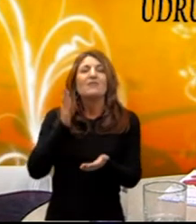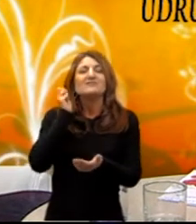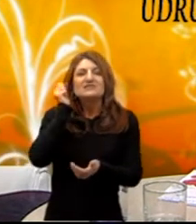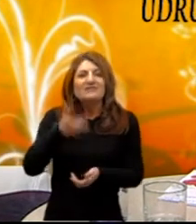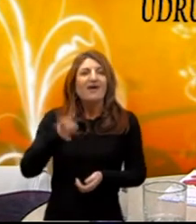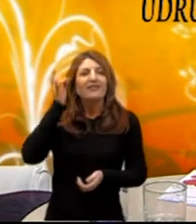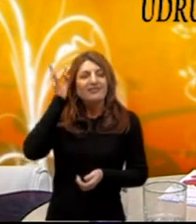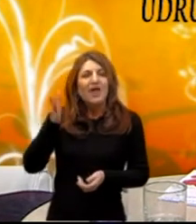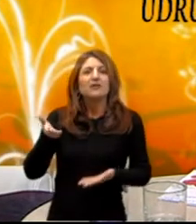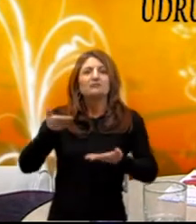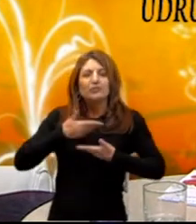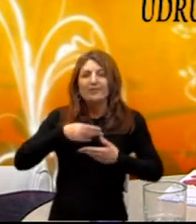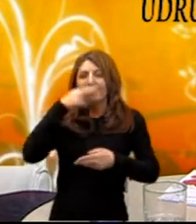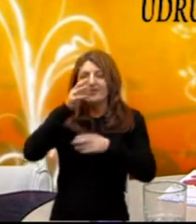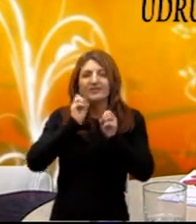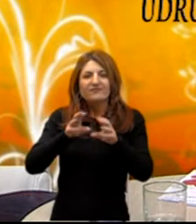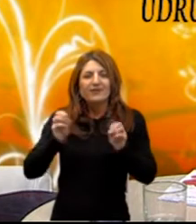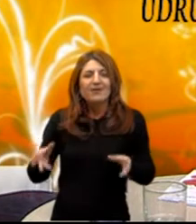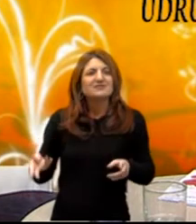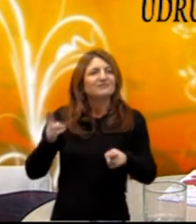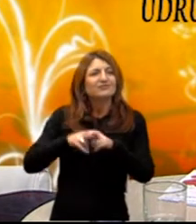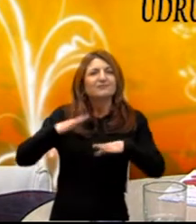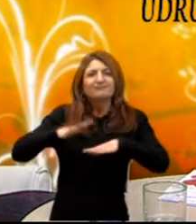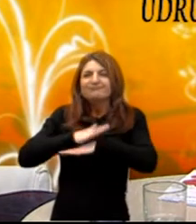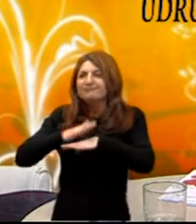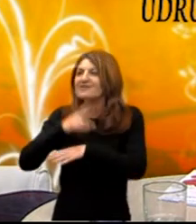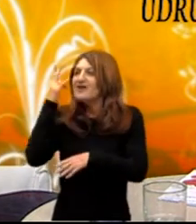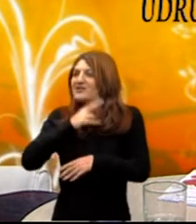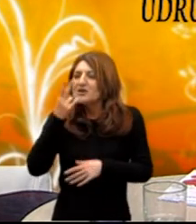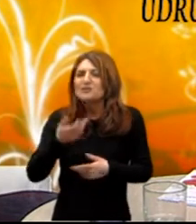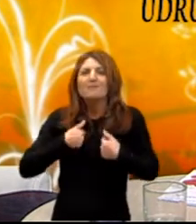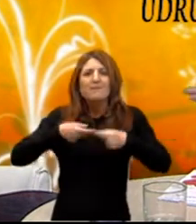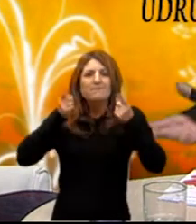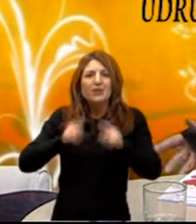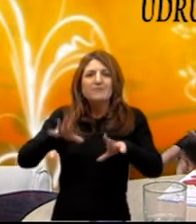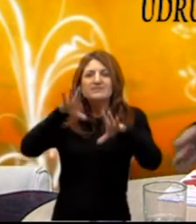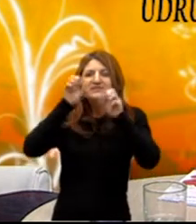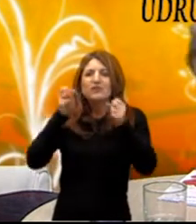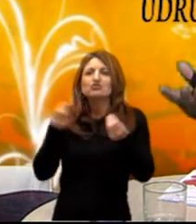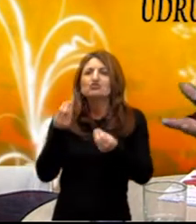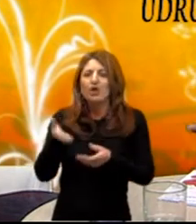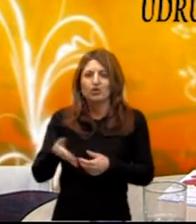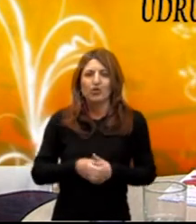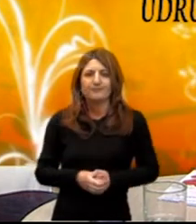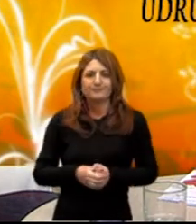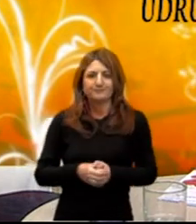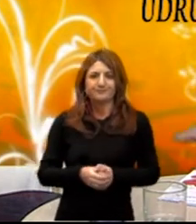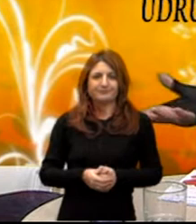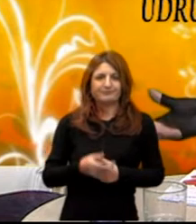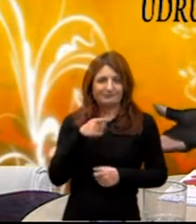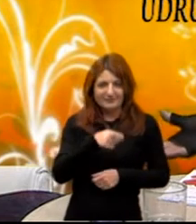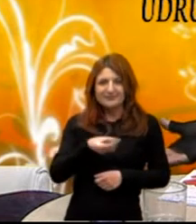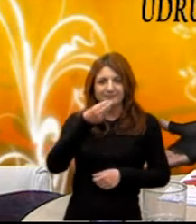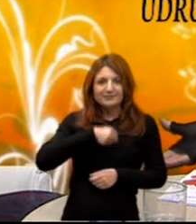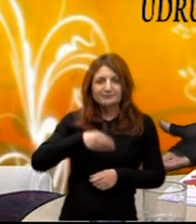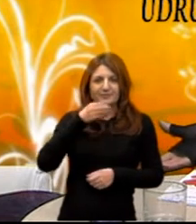izloženi informacijama, senzibilizaciji, jel tako? Da shvatimo šta je to. Sad dok ste vi pričali, ja sam zamišljala